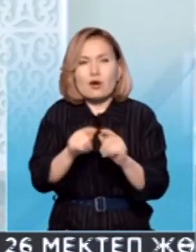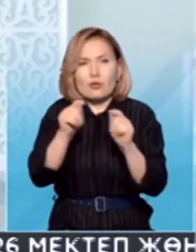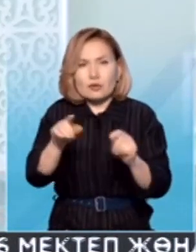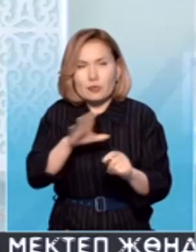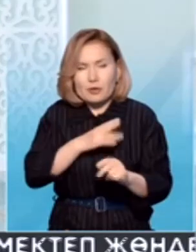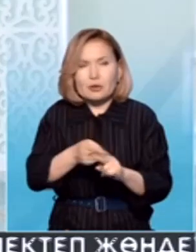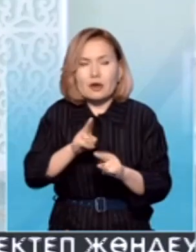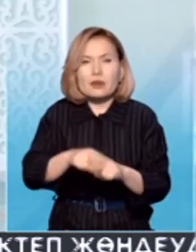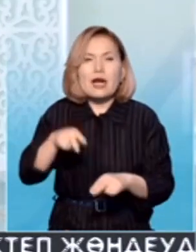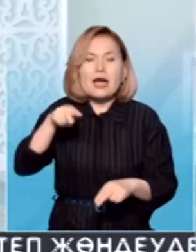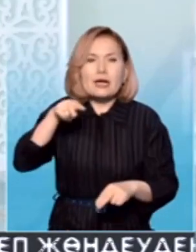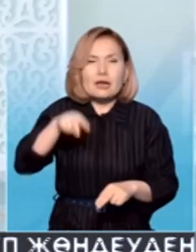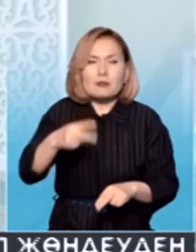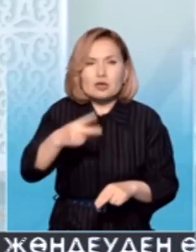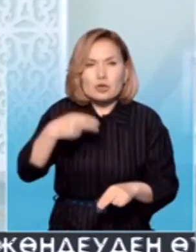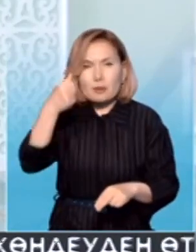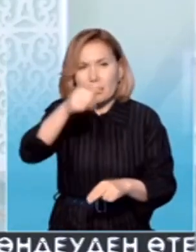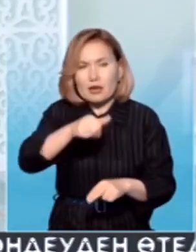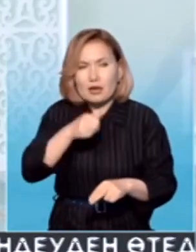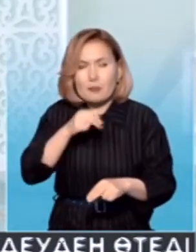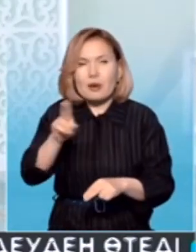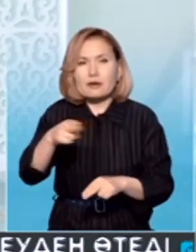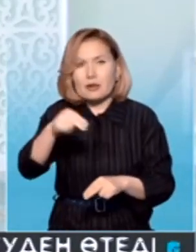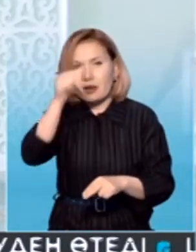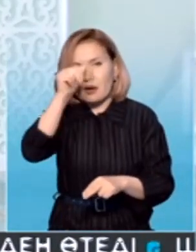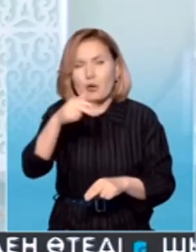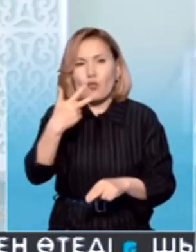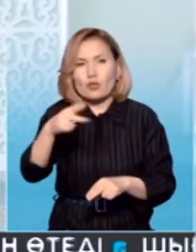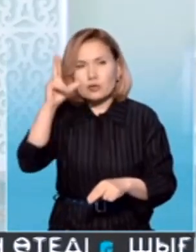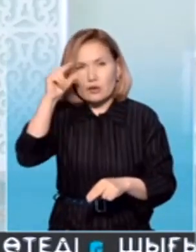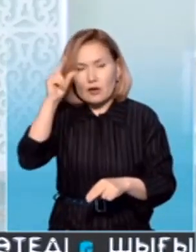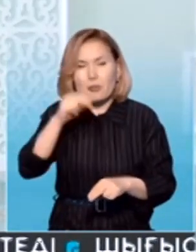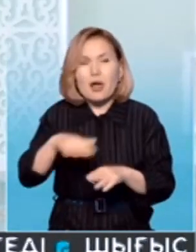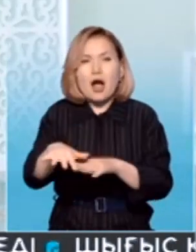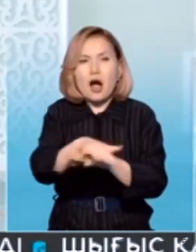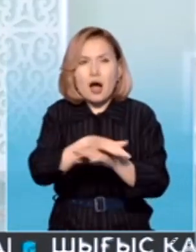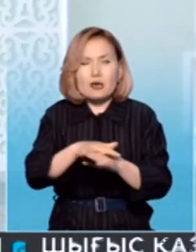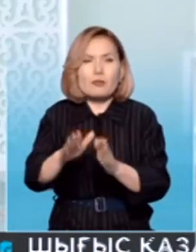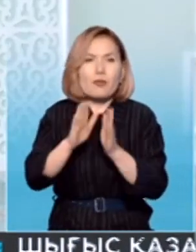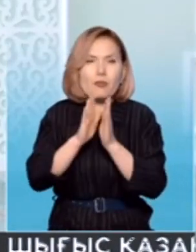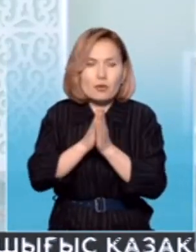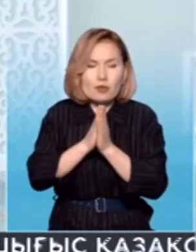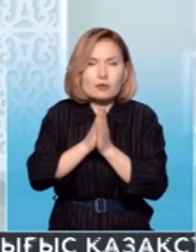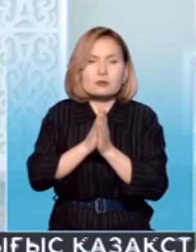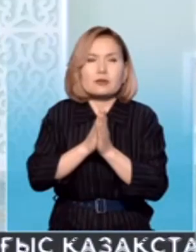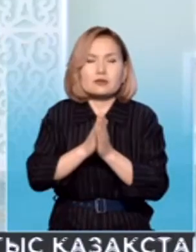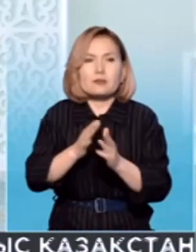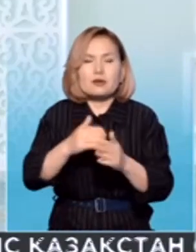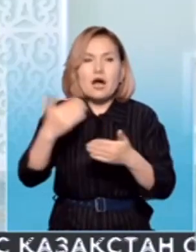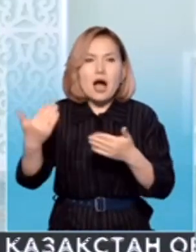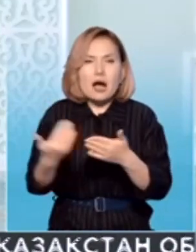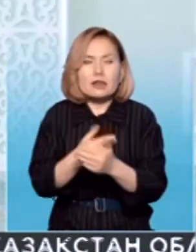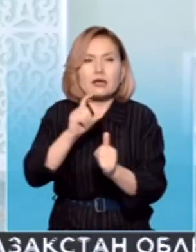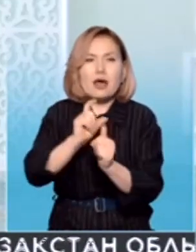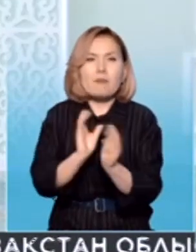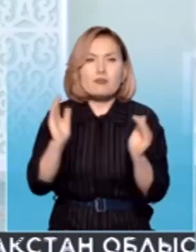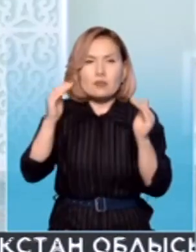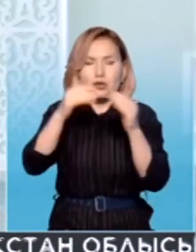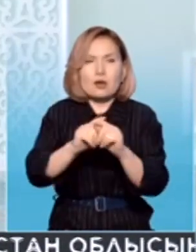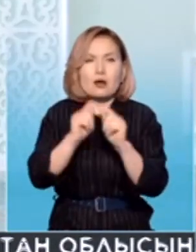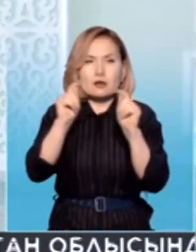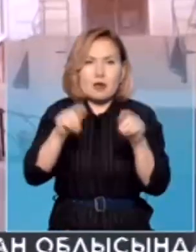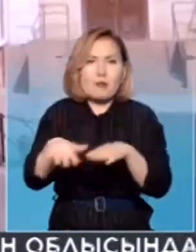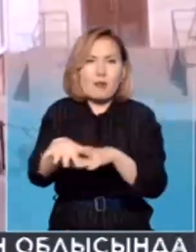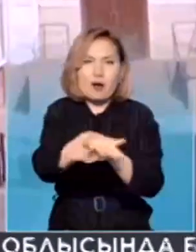нәсіп етуімен 2022 жылдың 19 айының 30 күні халықтың сұранысымен қайтадан мешіт болып халыққа